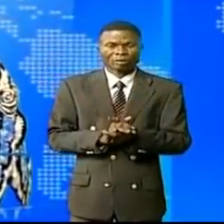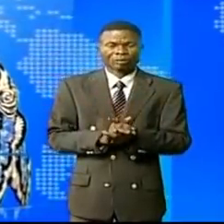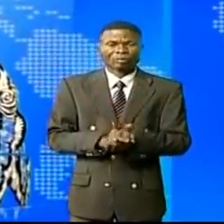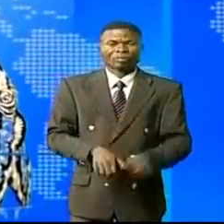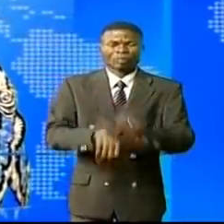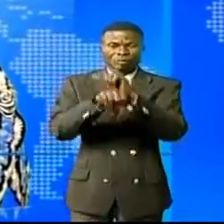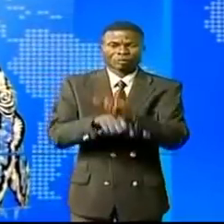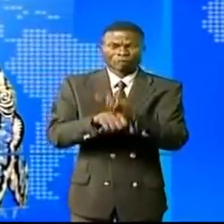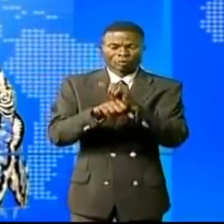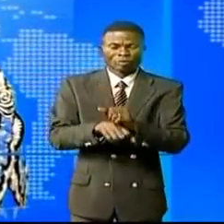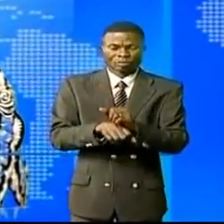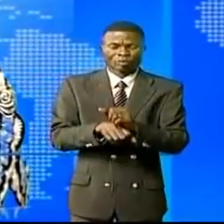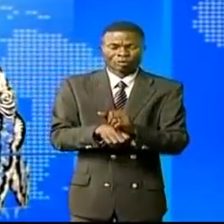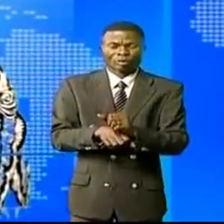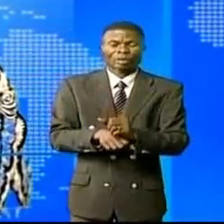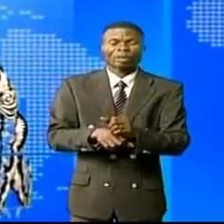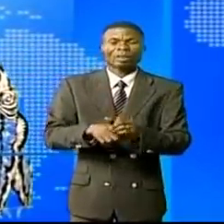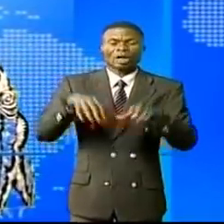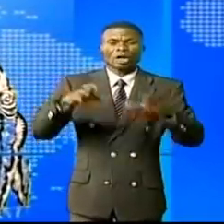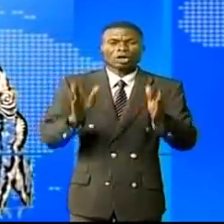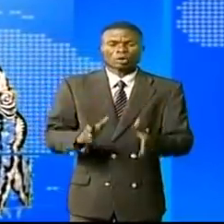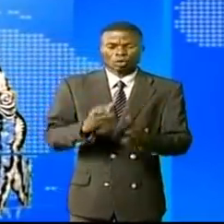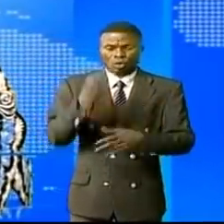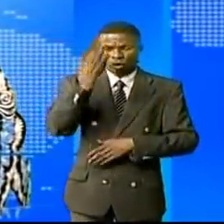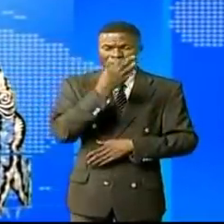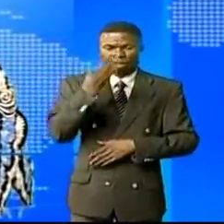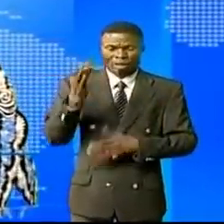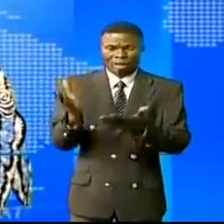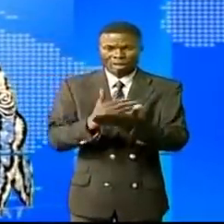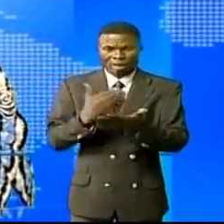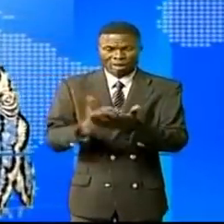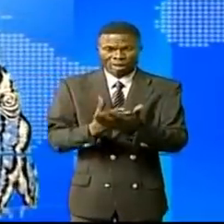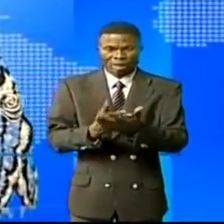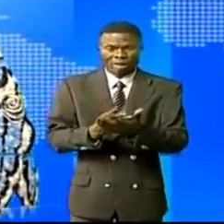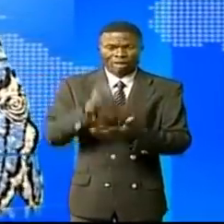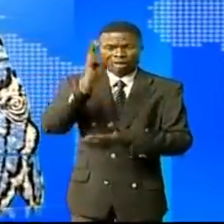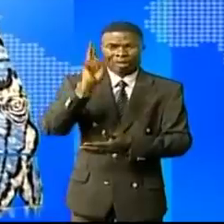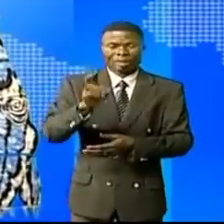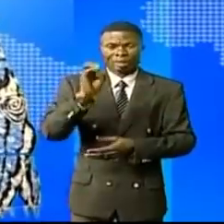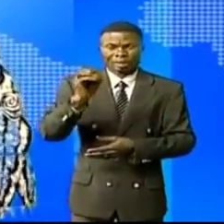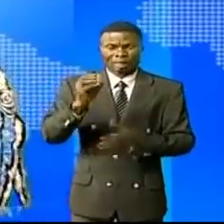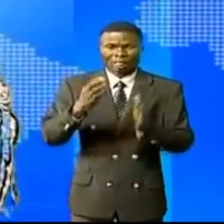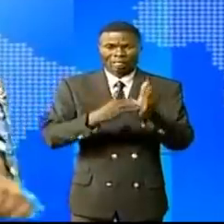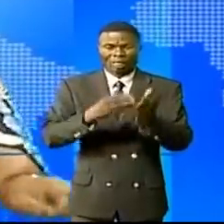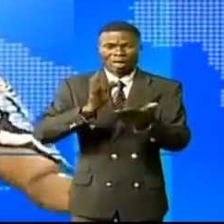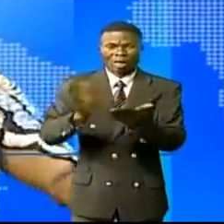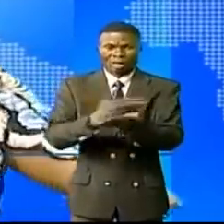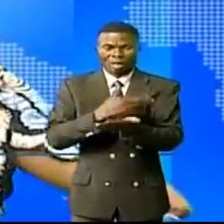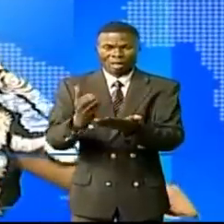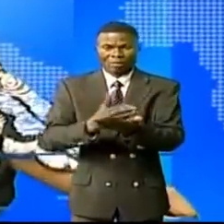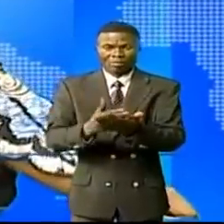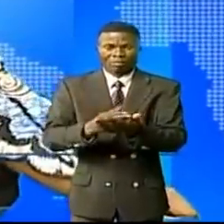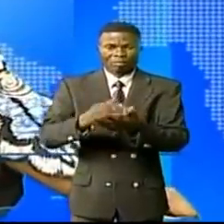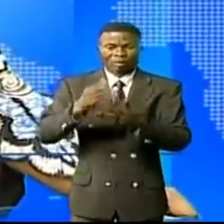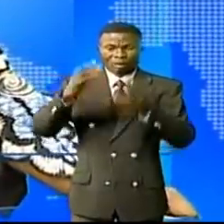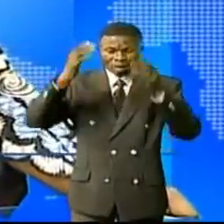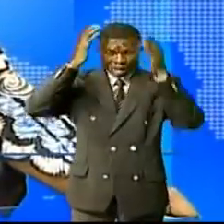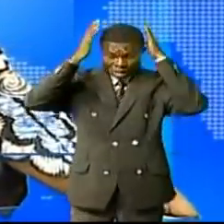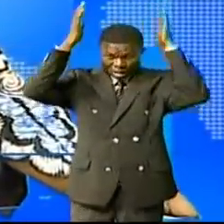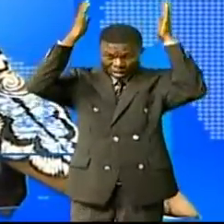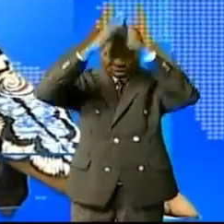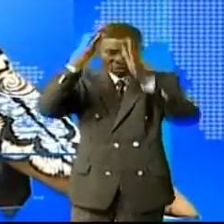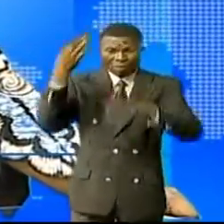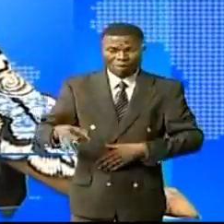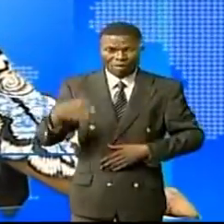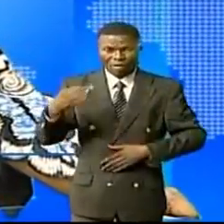dans la célébration eucharistique, couché dans un livre de 259 pages intitulé « Le pape François et le missel